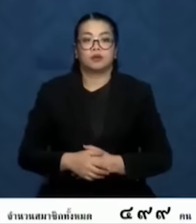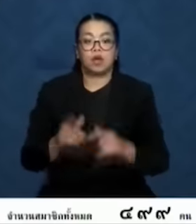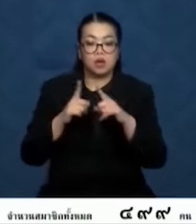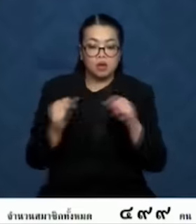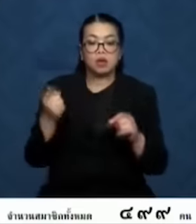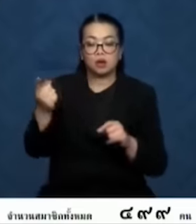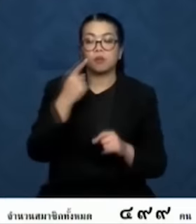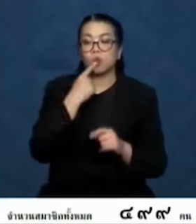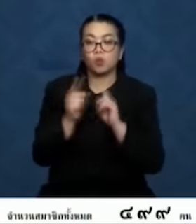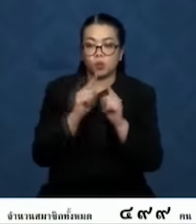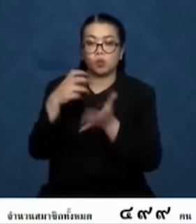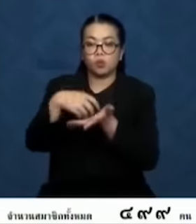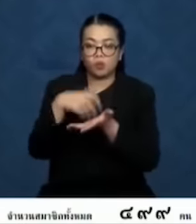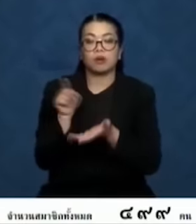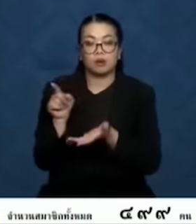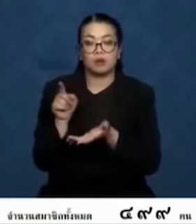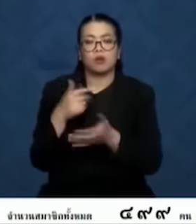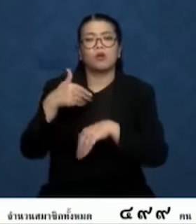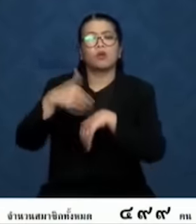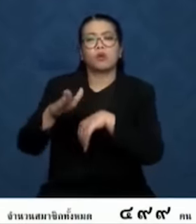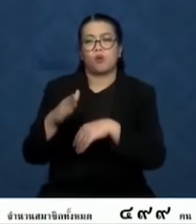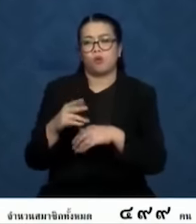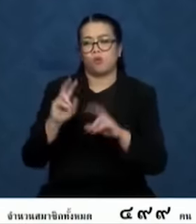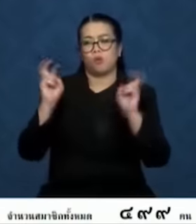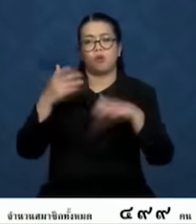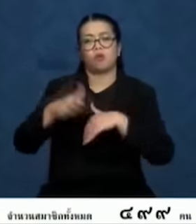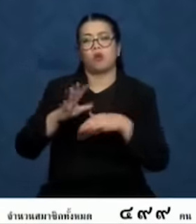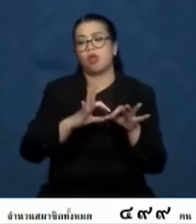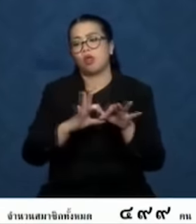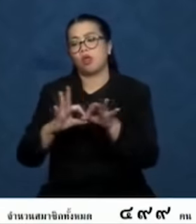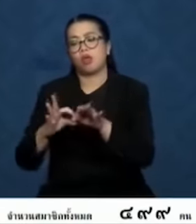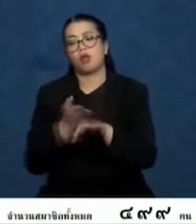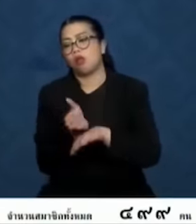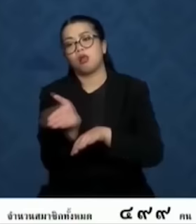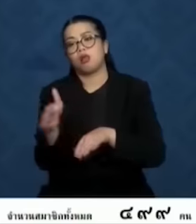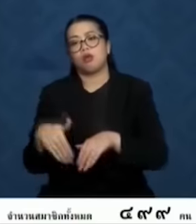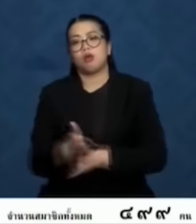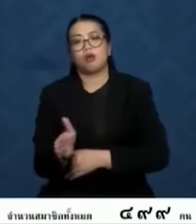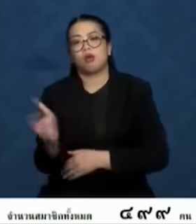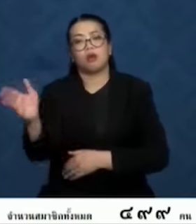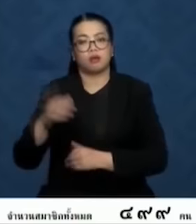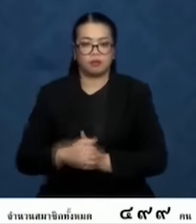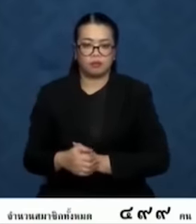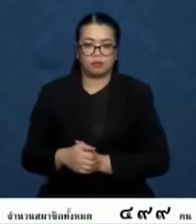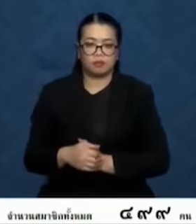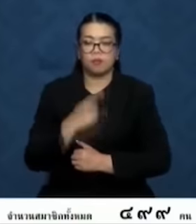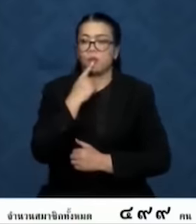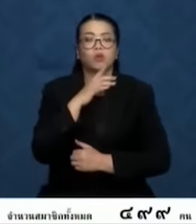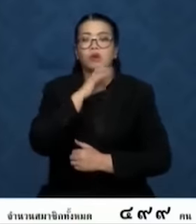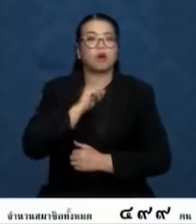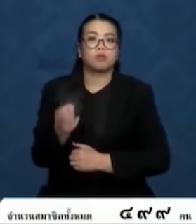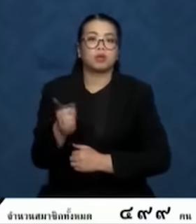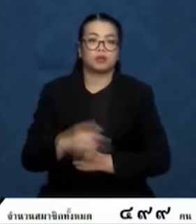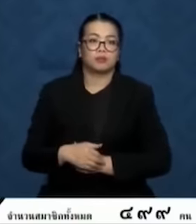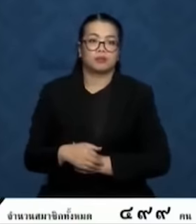ที่กำลังคุยนี่มันเป็นเรื่องนอกประเด็นแล้วกำลังลากออกไปนอกประเด็นก็สไตล์เก่าๆเหมือนเดิมครับแต่ผม